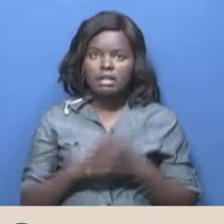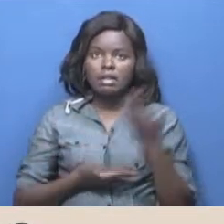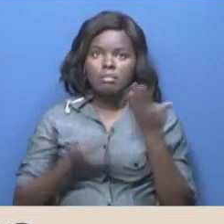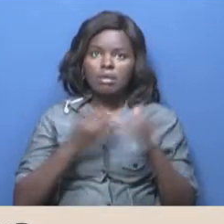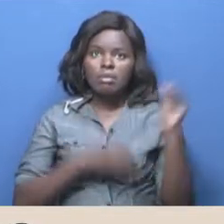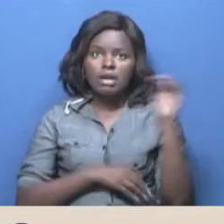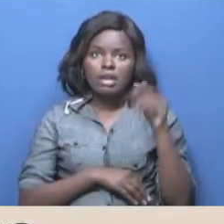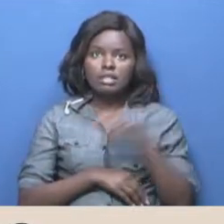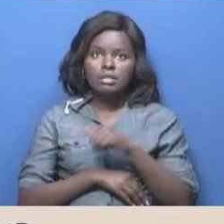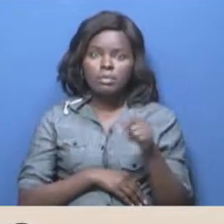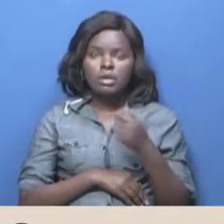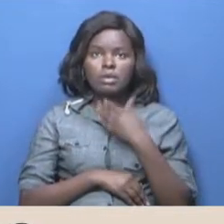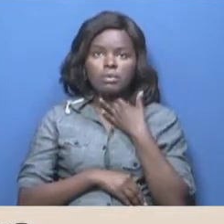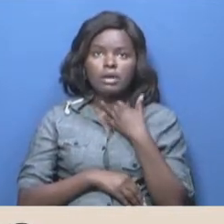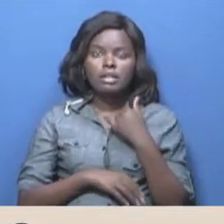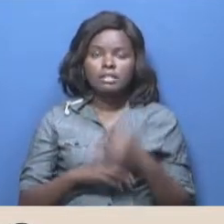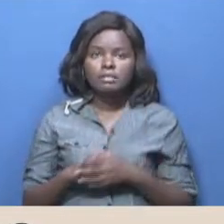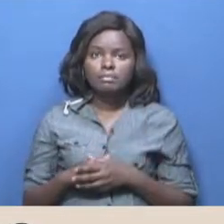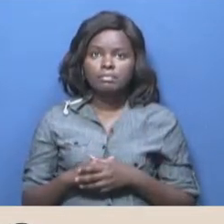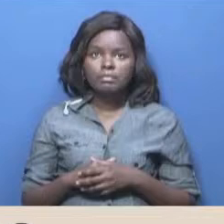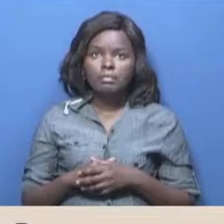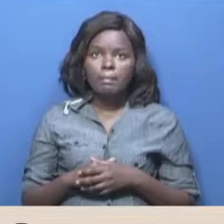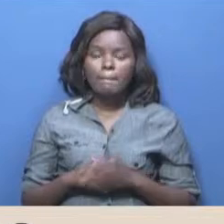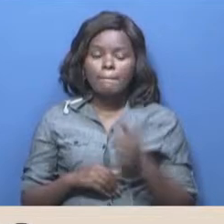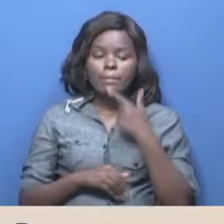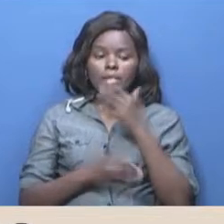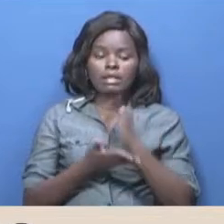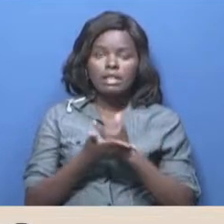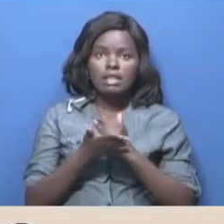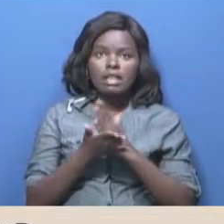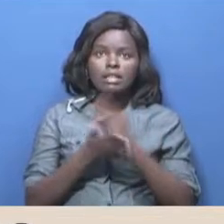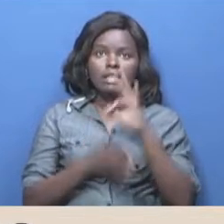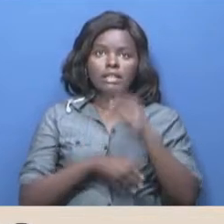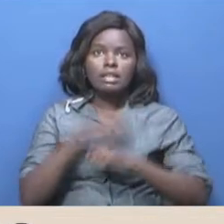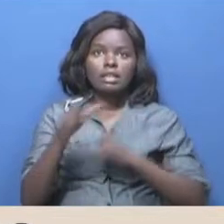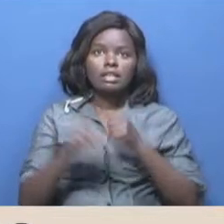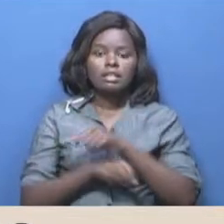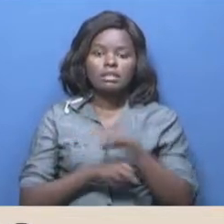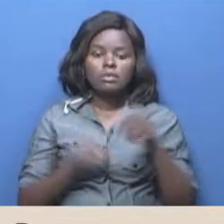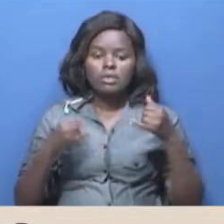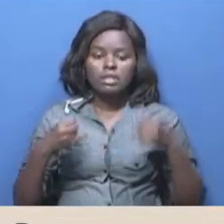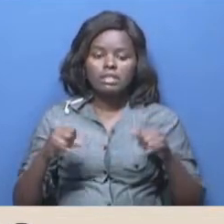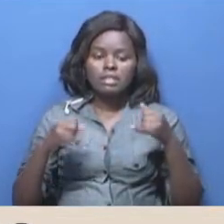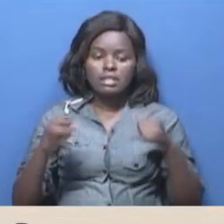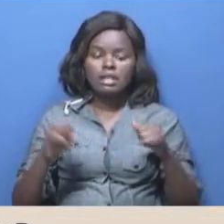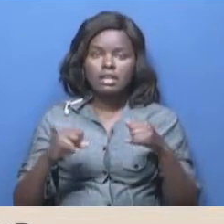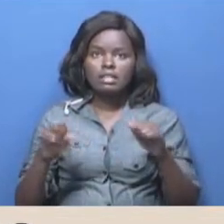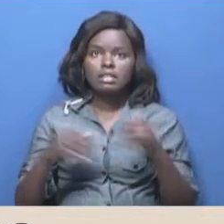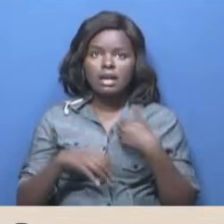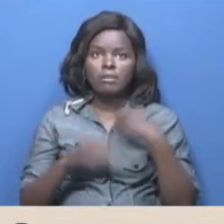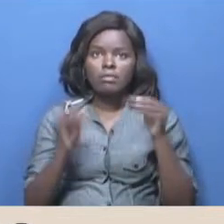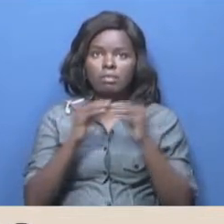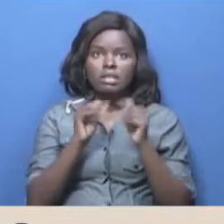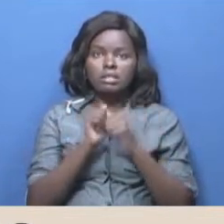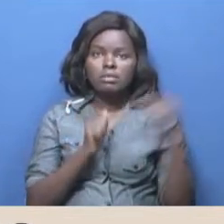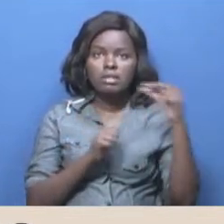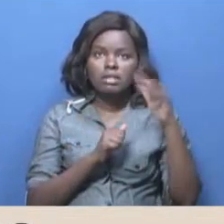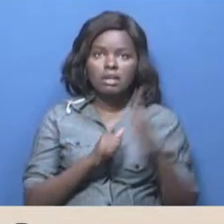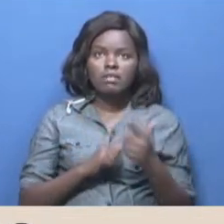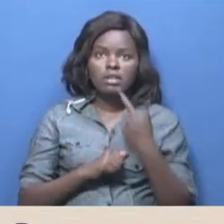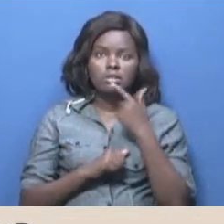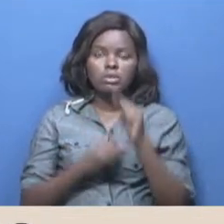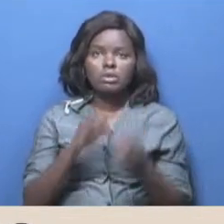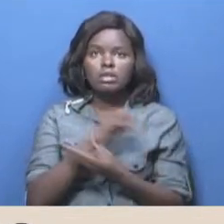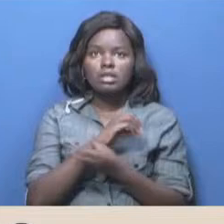je, tushataka? Nikiwaambia ni miaka mitatu tumejaribu kwa udi na uvumba kukaa na mheshimiwa gavana ili